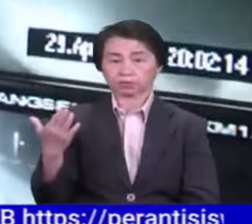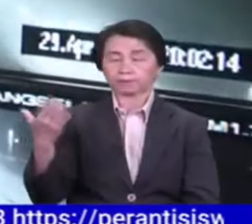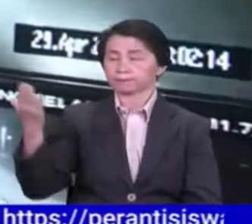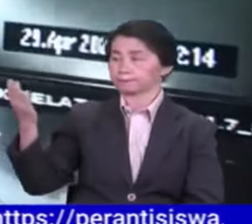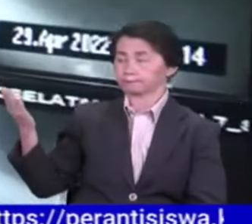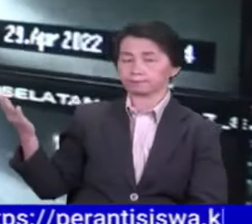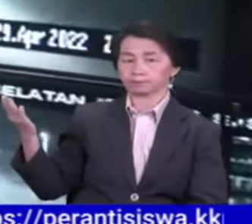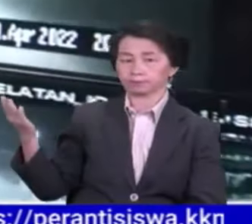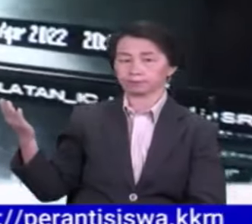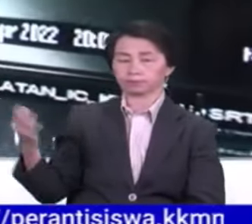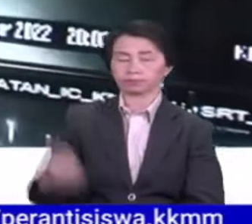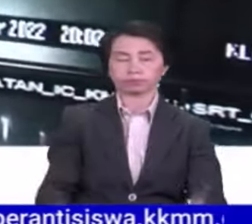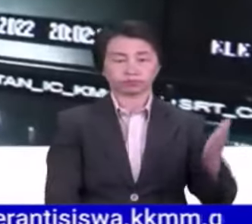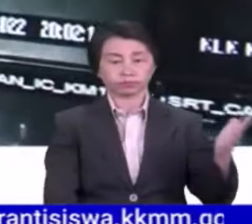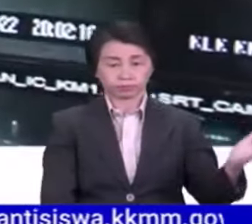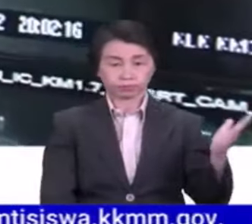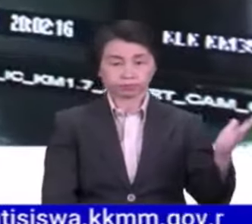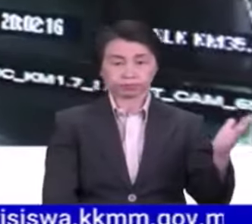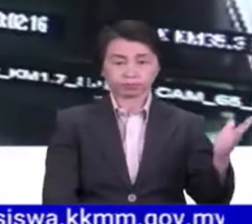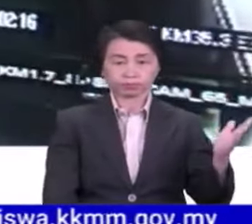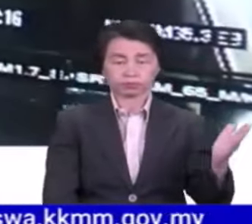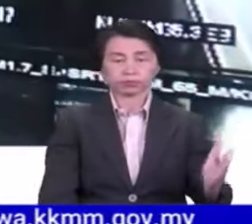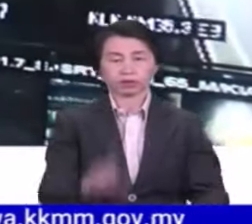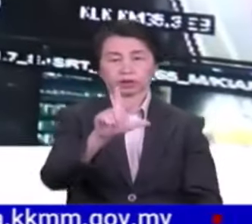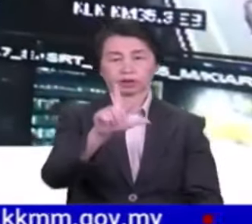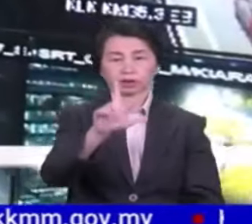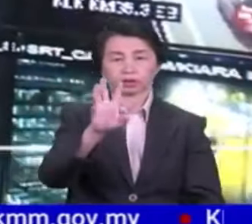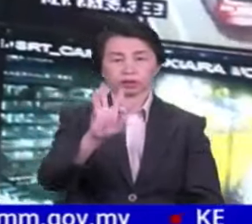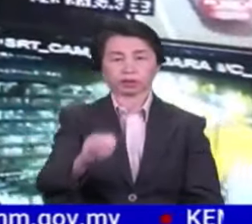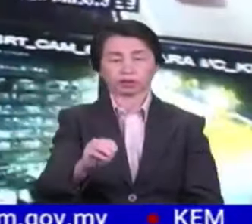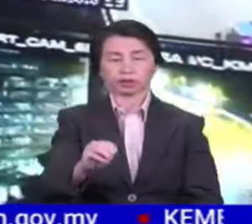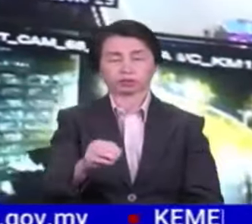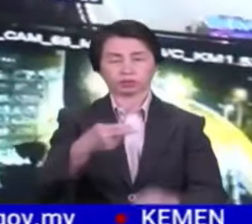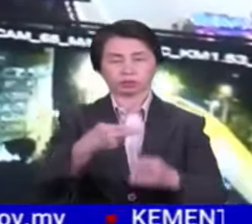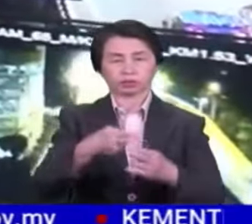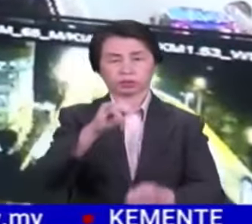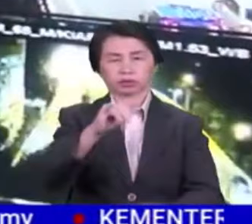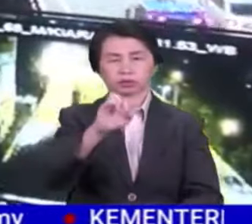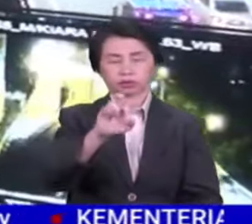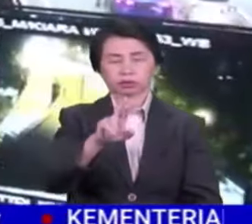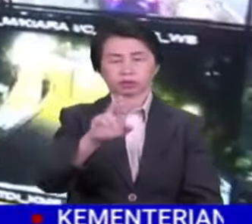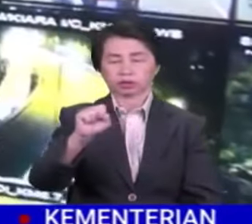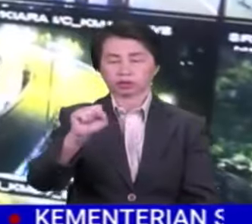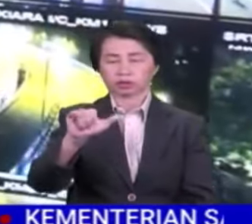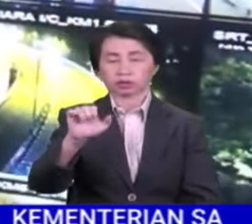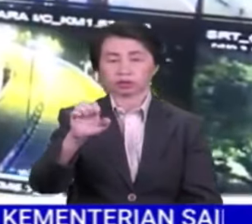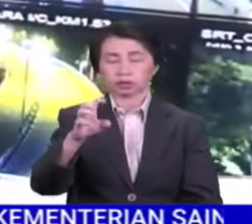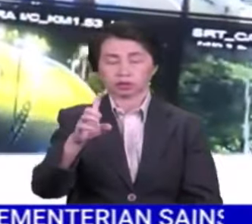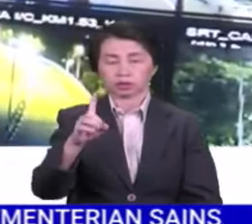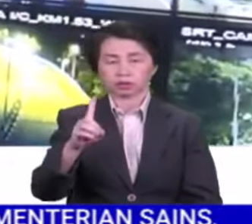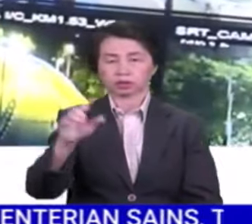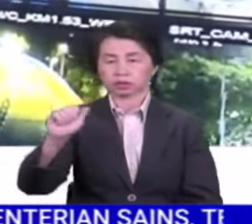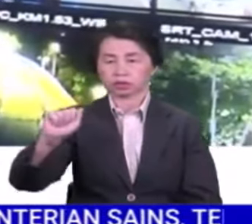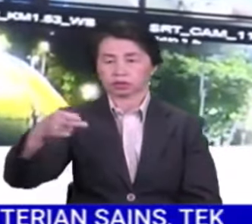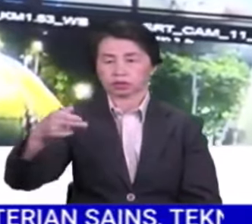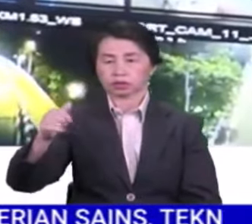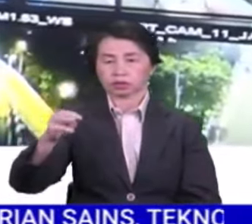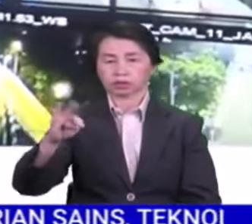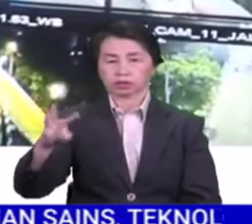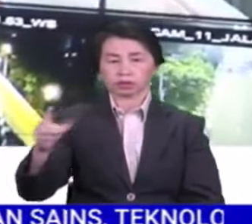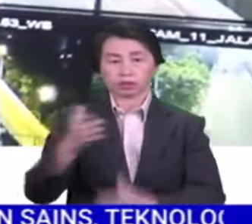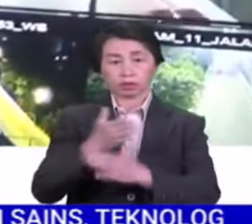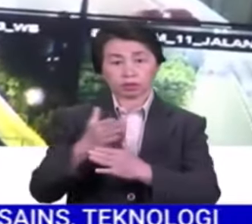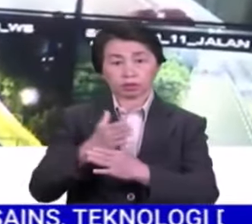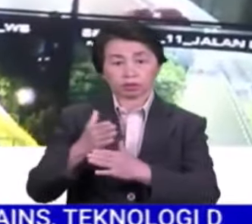Pusat Pengurusan Trafik LLM Senior Syed Muhammad Faizal Syed Ahmad untuk berkongsikan